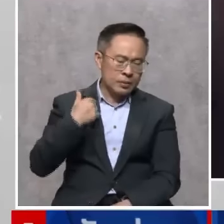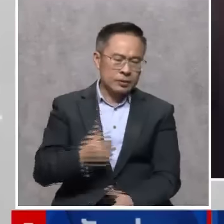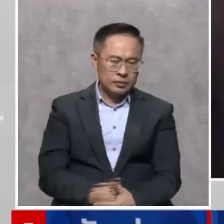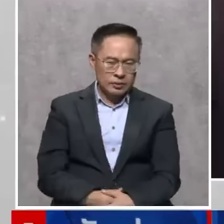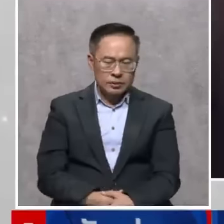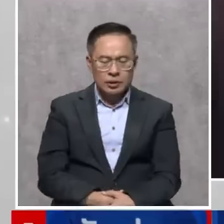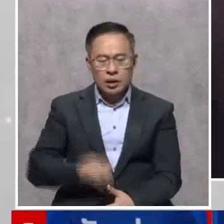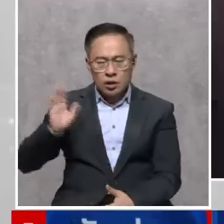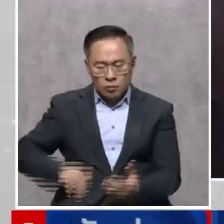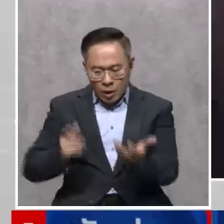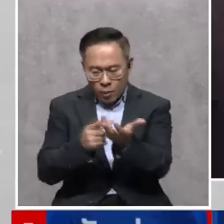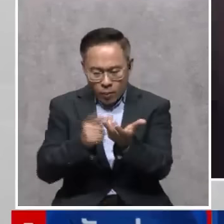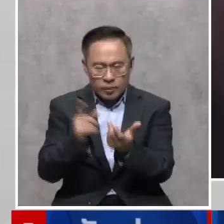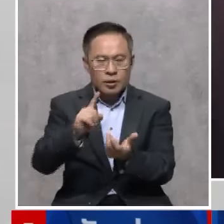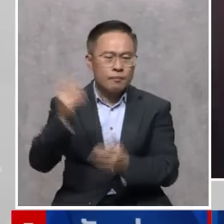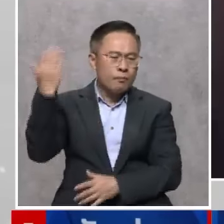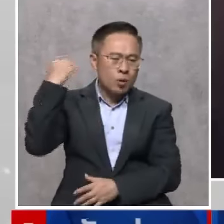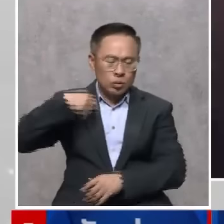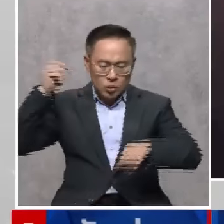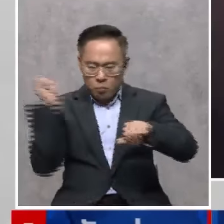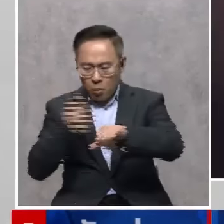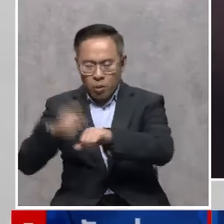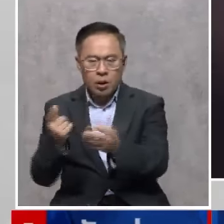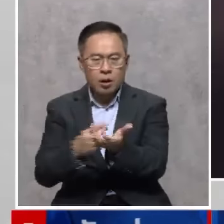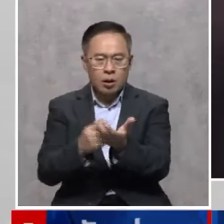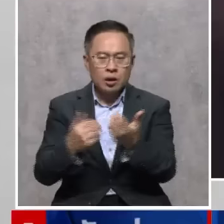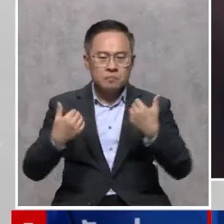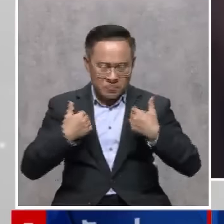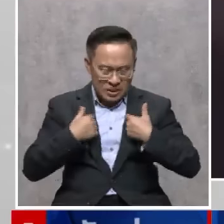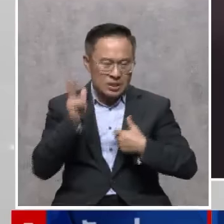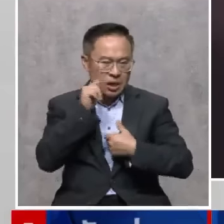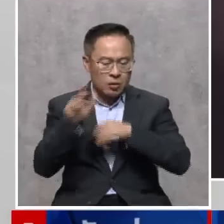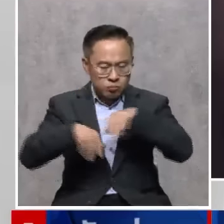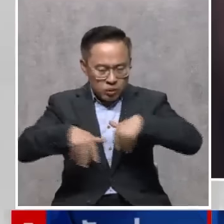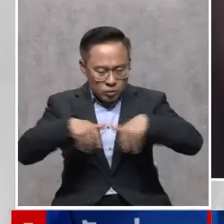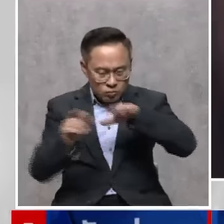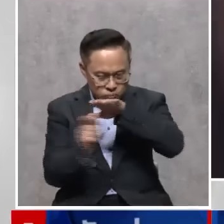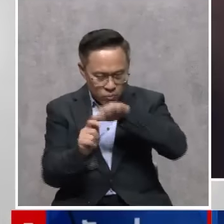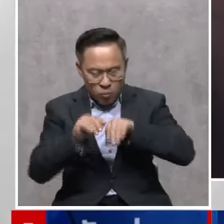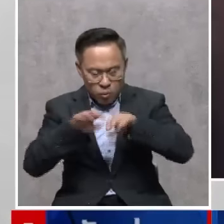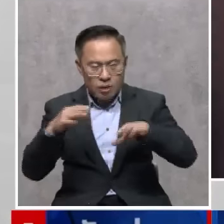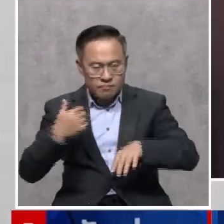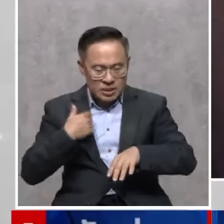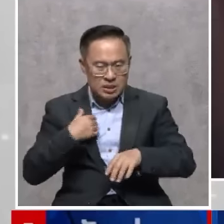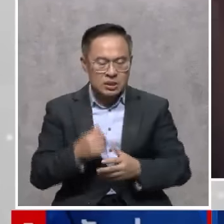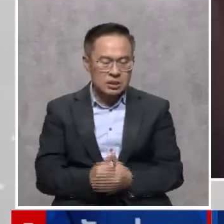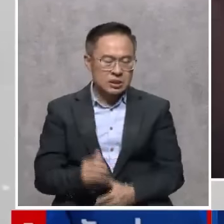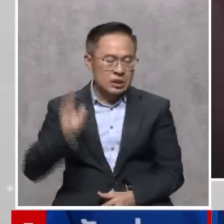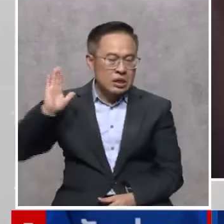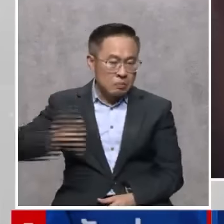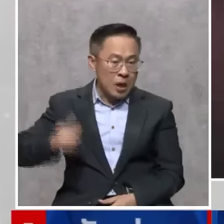หลายตัวแล้วด้วยไหมคร ับก็พอมีข่าวนี้ก็มีกระแสออกมาบ้าง